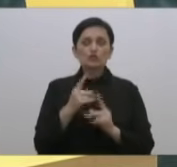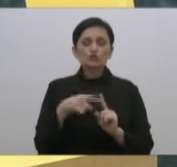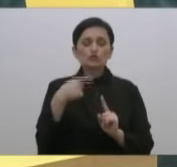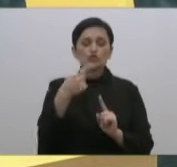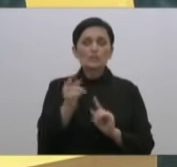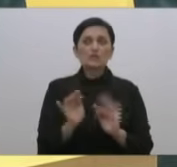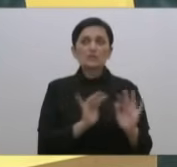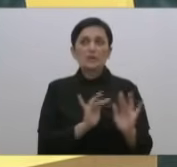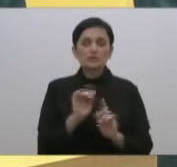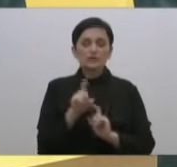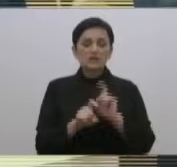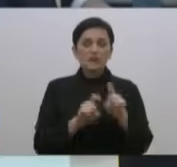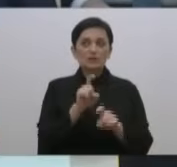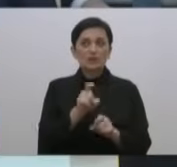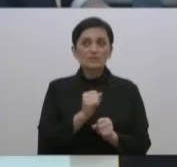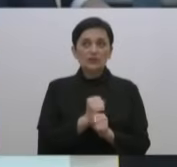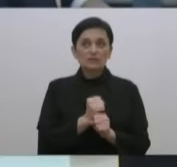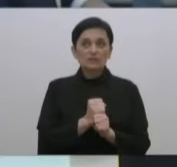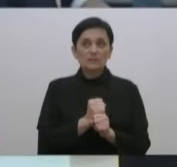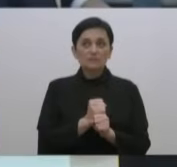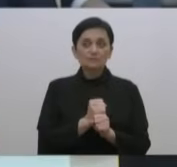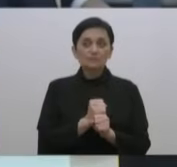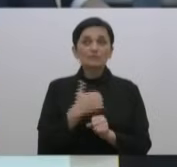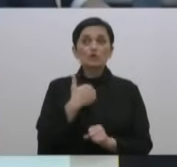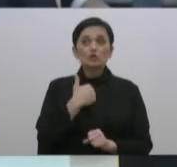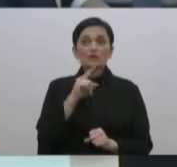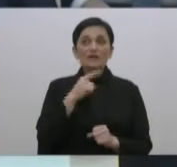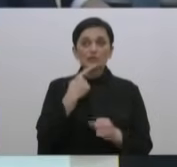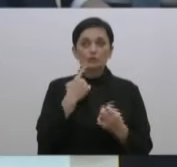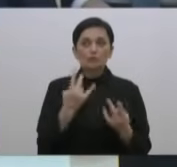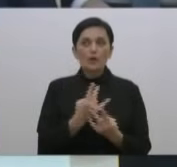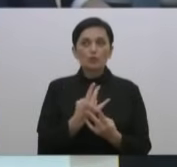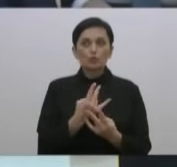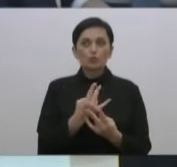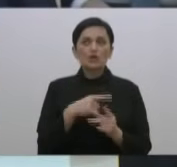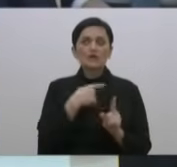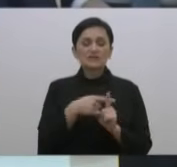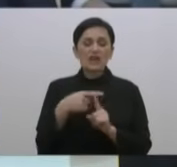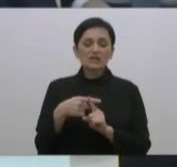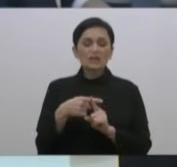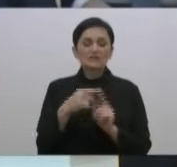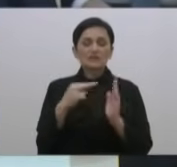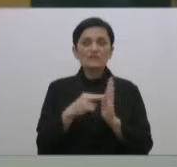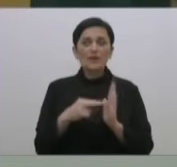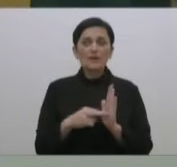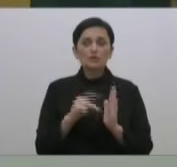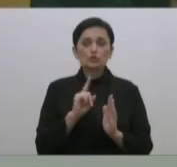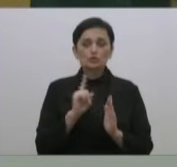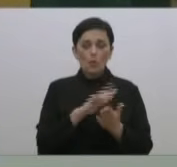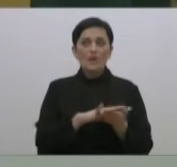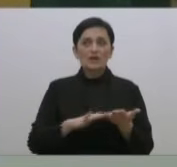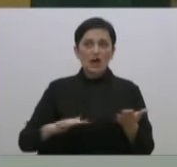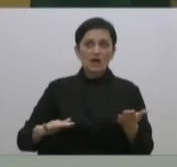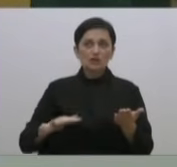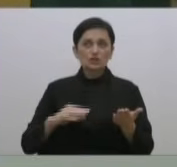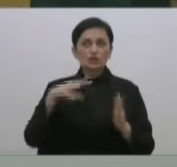შემდგომი ქმედითი ნაბიჯების გადადგმა. ჩვენ რა თქმა უნდა დადებითად ვაფასებთ, რომ